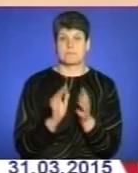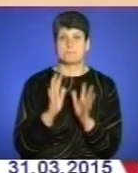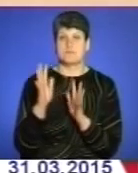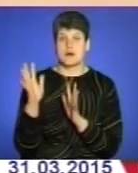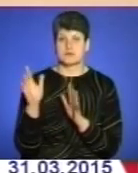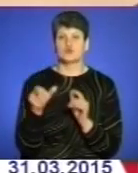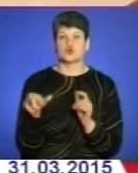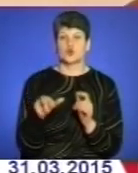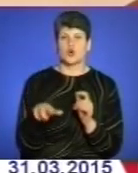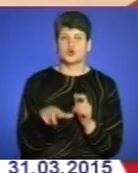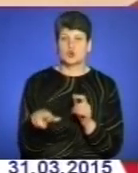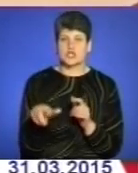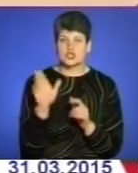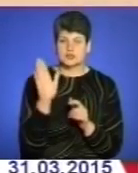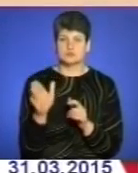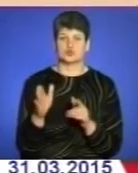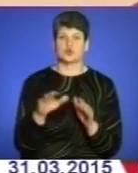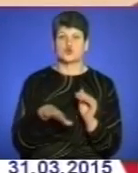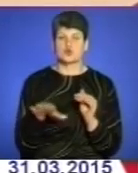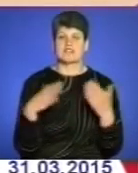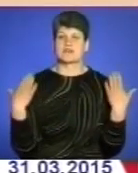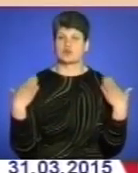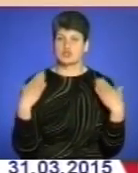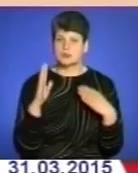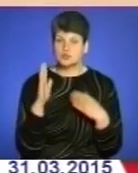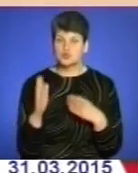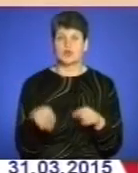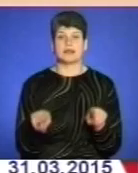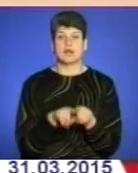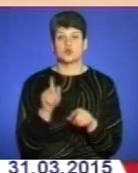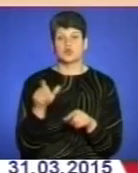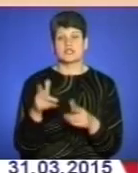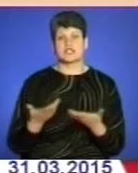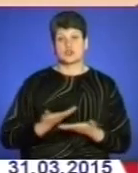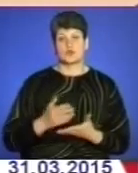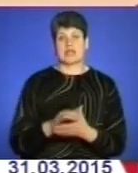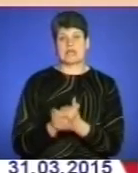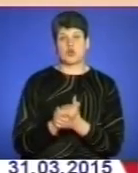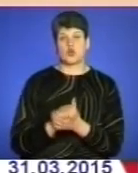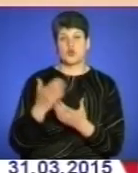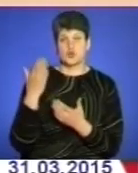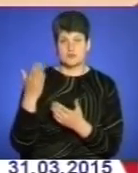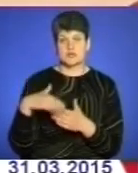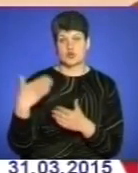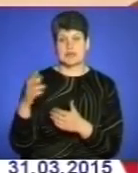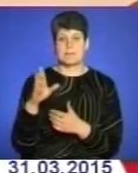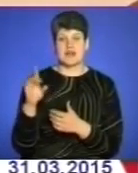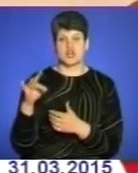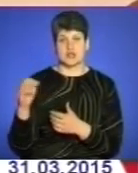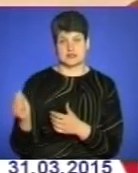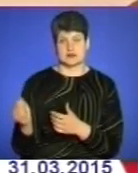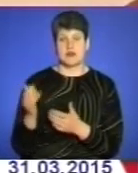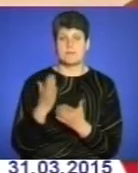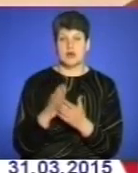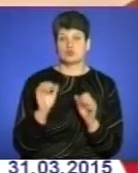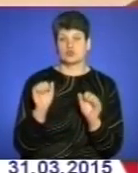і доріжки, і зони відпочинку, а також люди, які проживають на Дружбі зі сторони Бережанської, мають